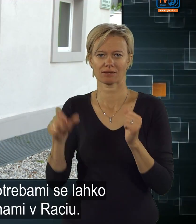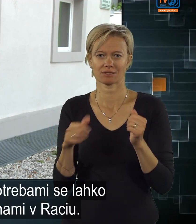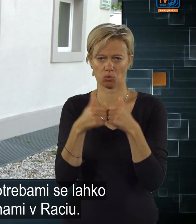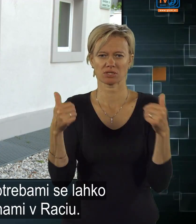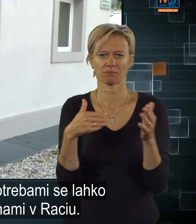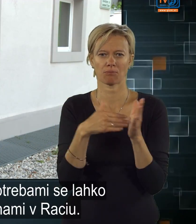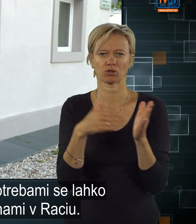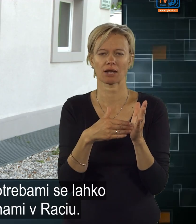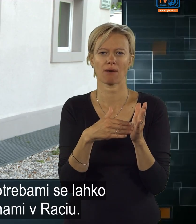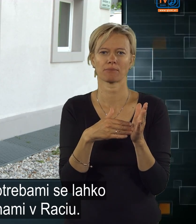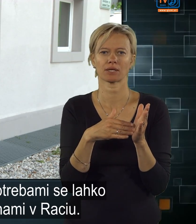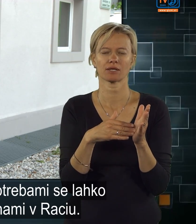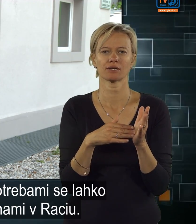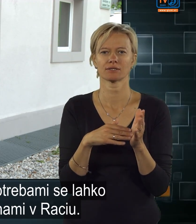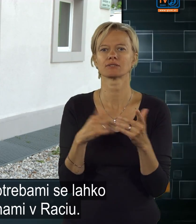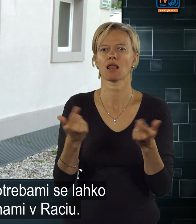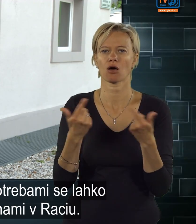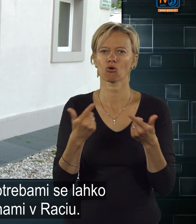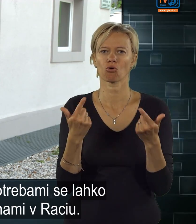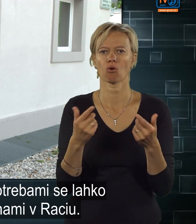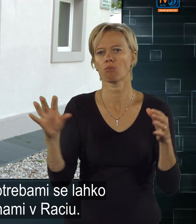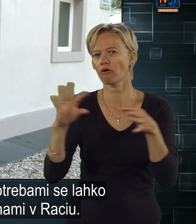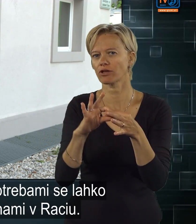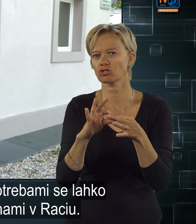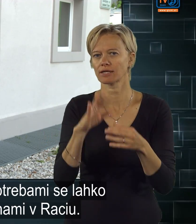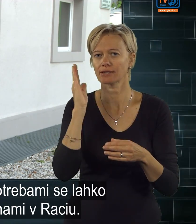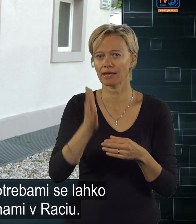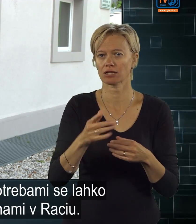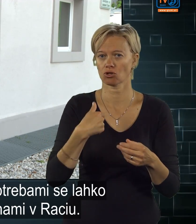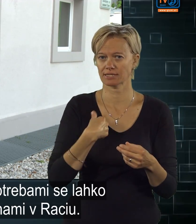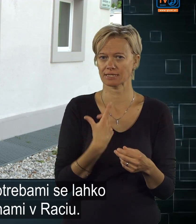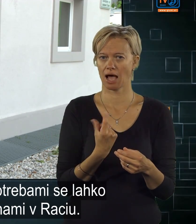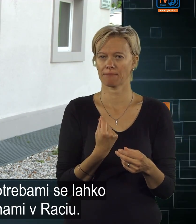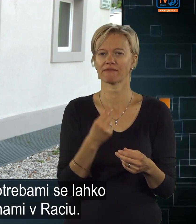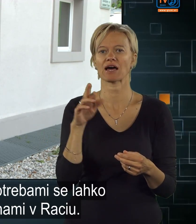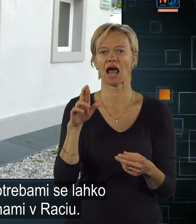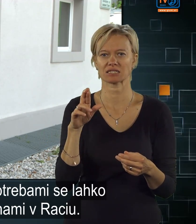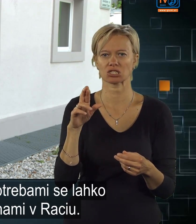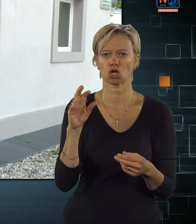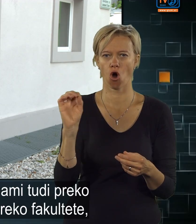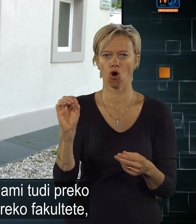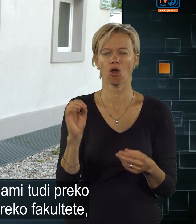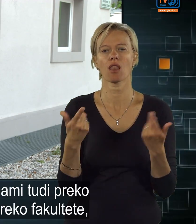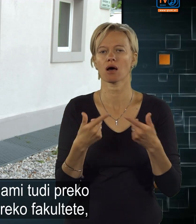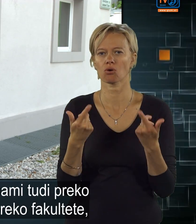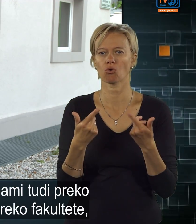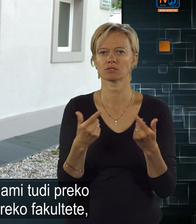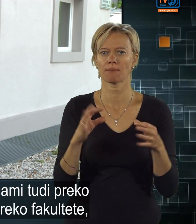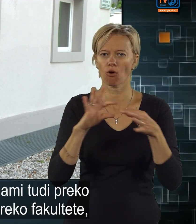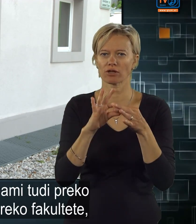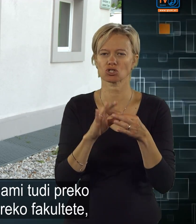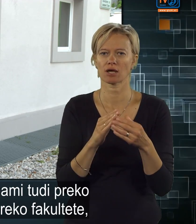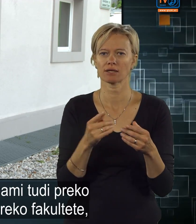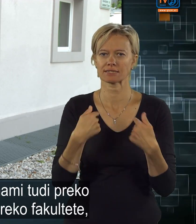Študent s posebnimi potrebami se lahko poveže direktno z nami v Raciju, lahko se